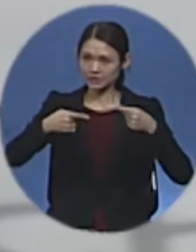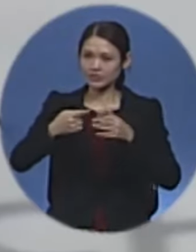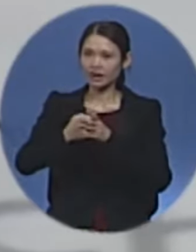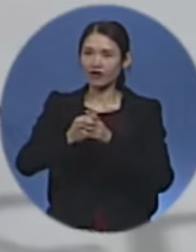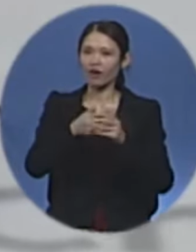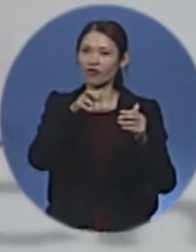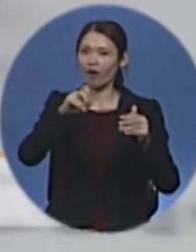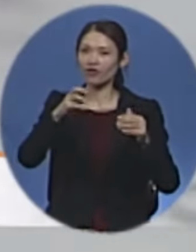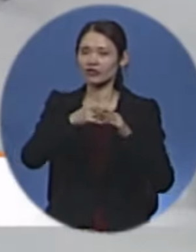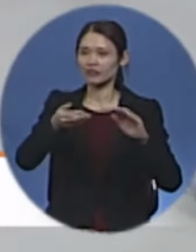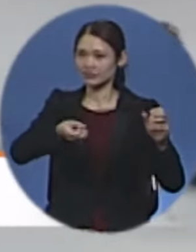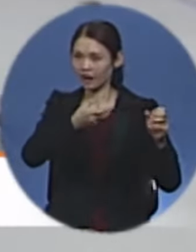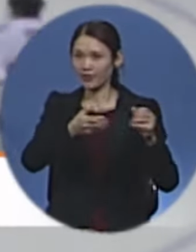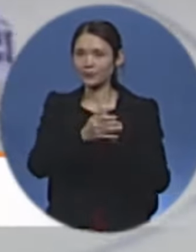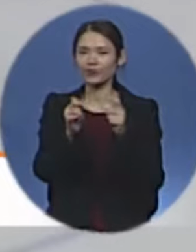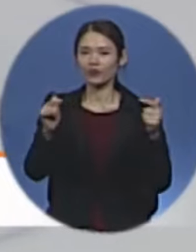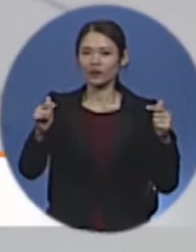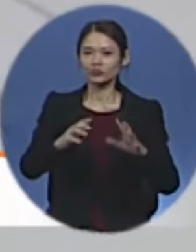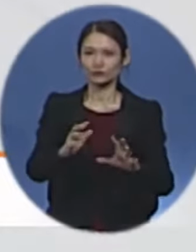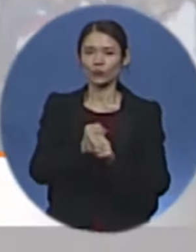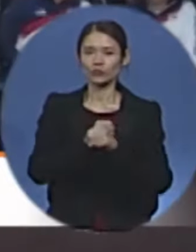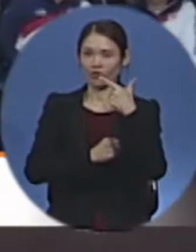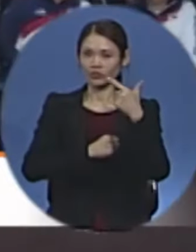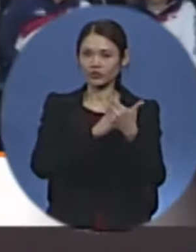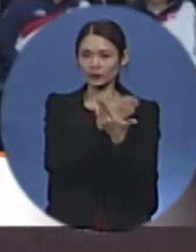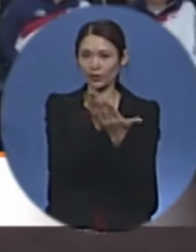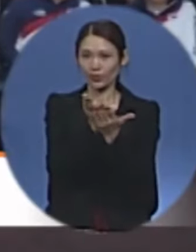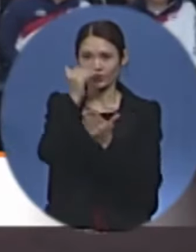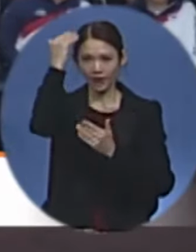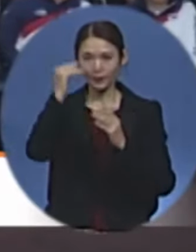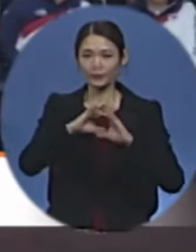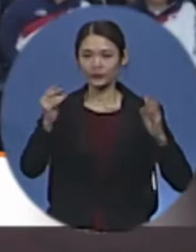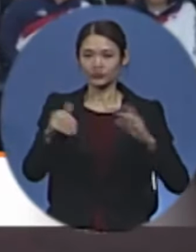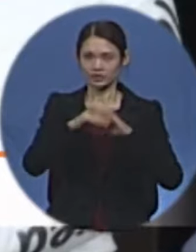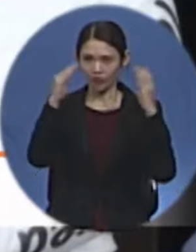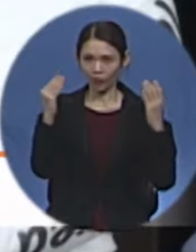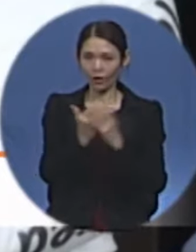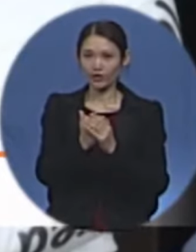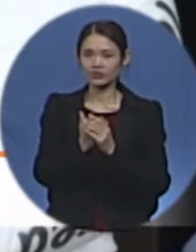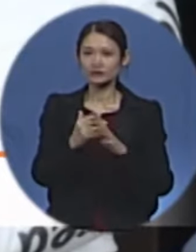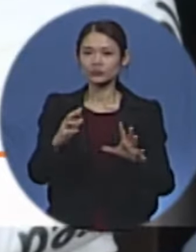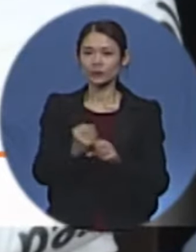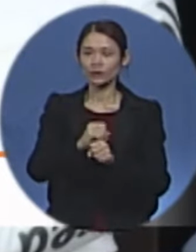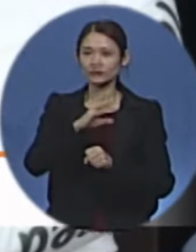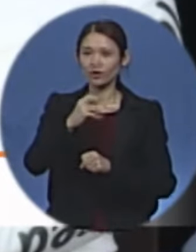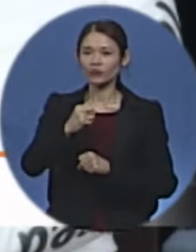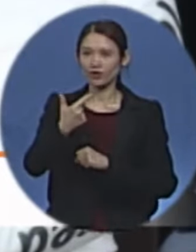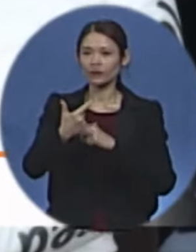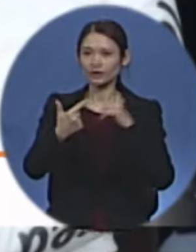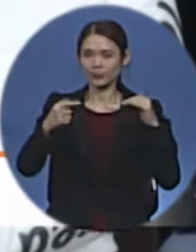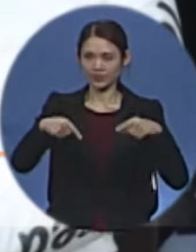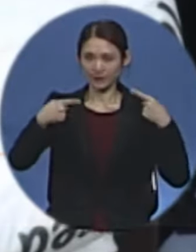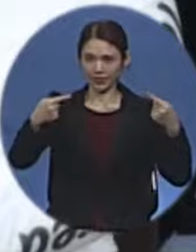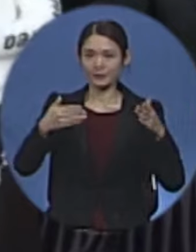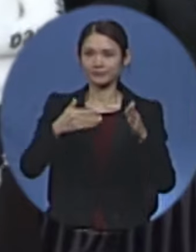등 6개 종목으로 구성됐으며 대한민국 선수들은 전 종목 36명의 선수가